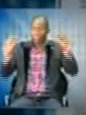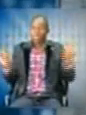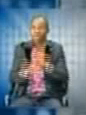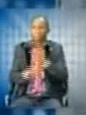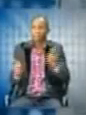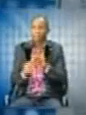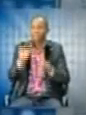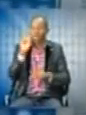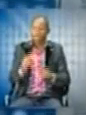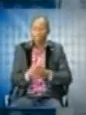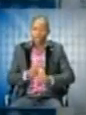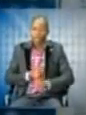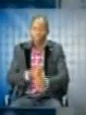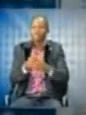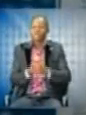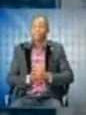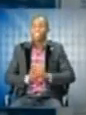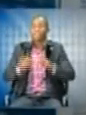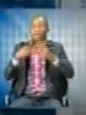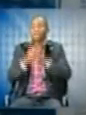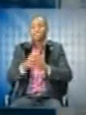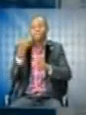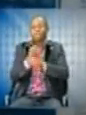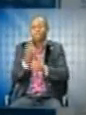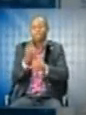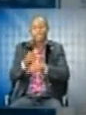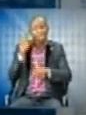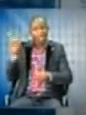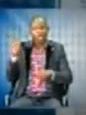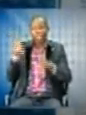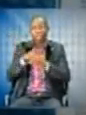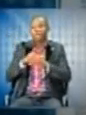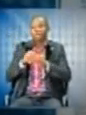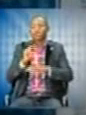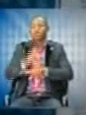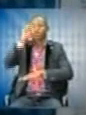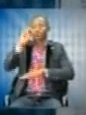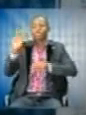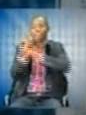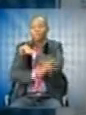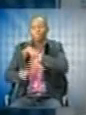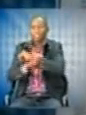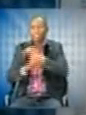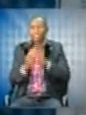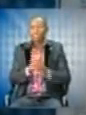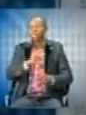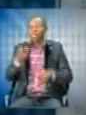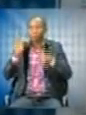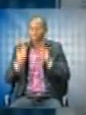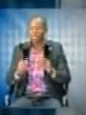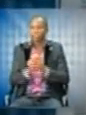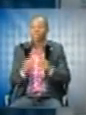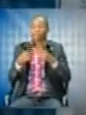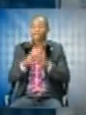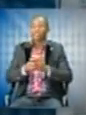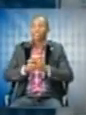qui devait suivre un entraînement militaire dans le nord du pays. Étienne Kabila devrait rejoindre les 19 autres hommes devant le tribunal